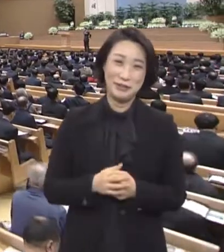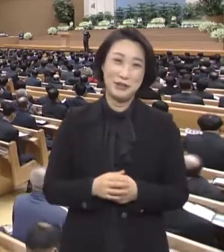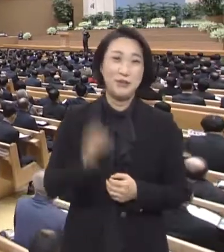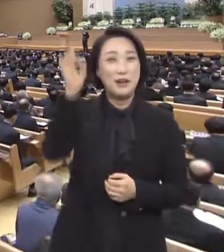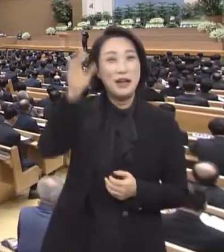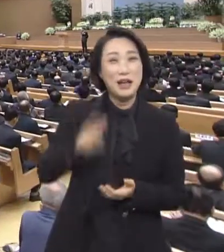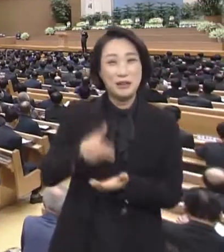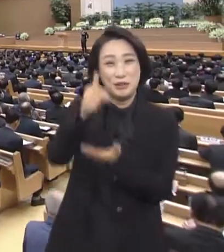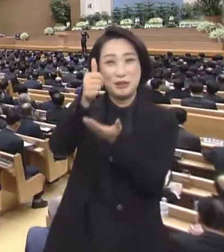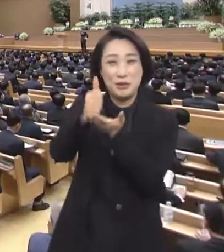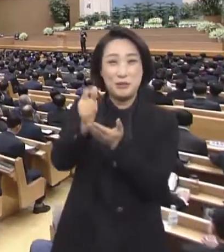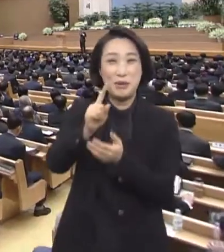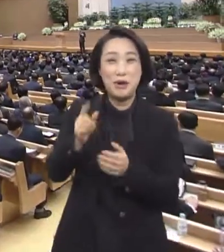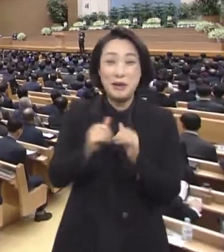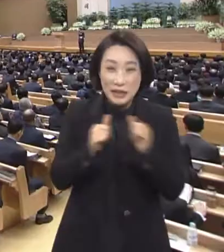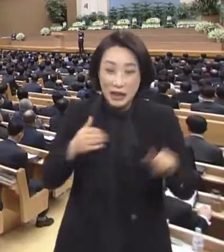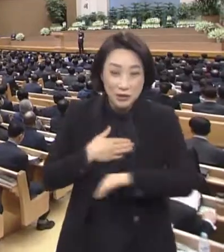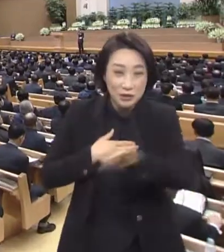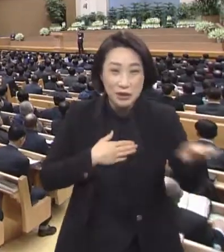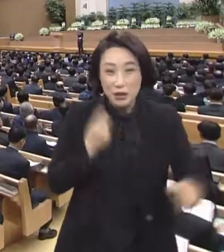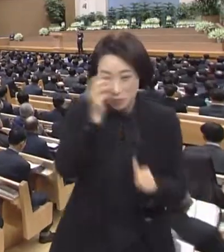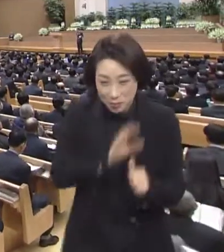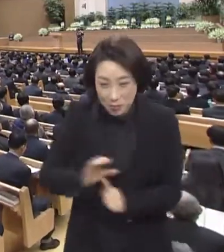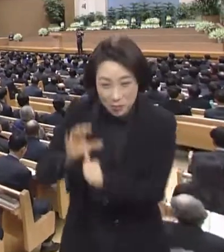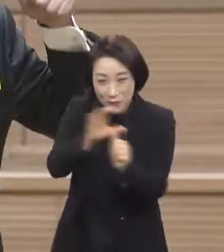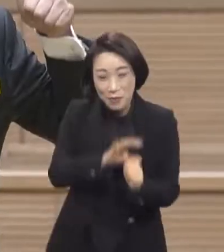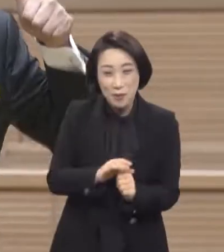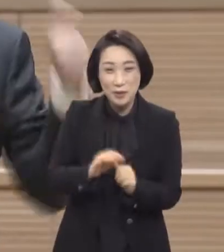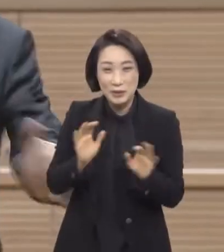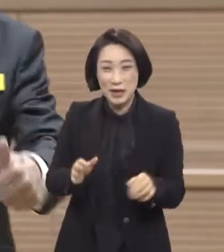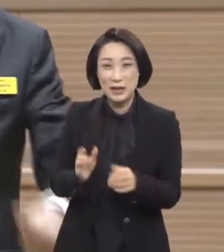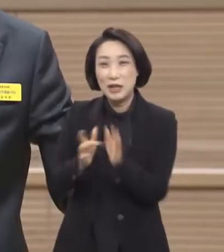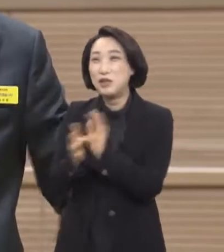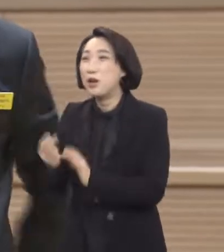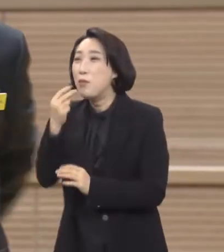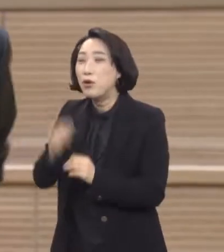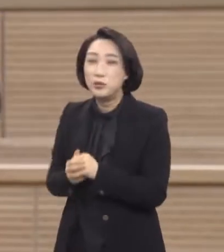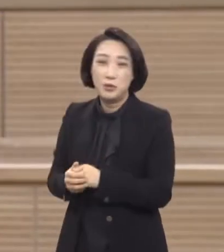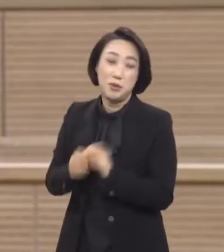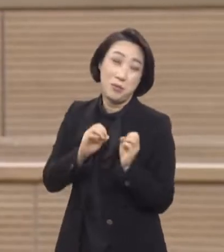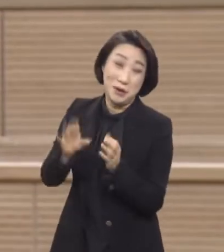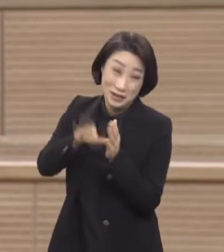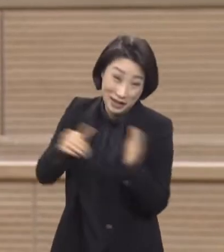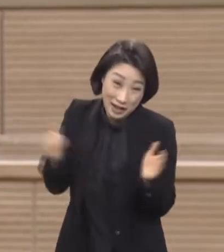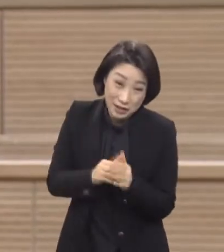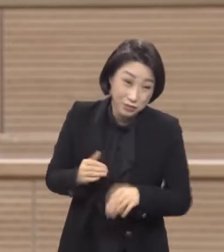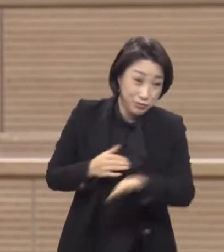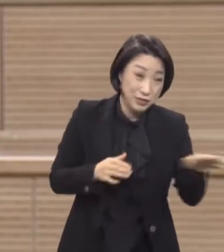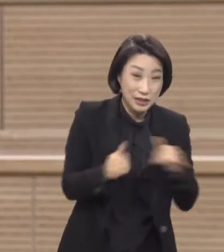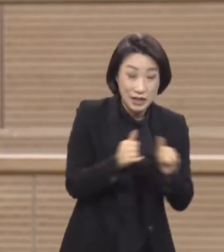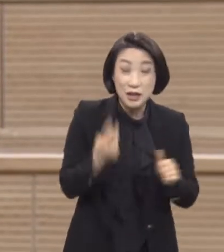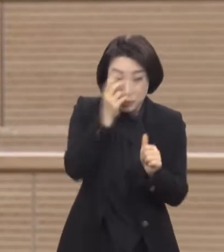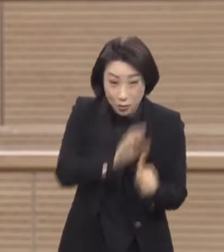원래 주님은 인간의 보호 능력이 자기 목숨을 내놓기까지 보호 능력이